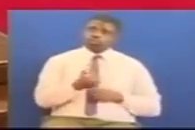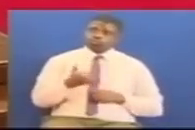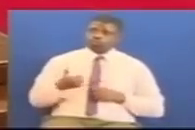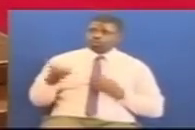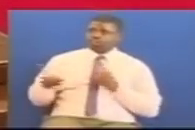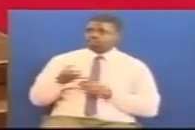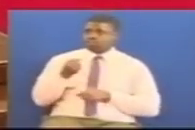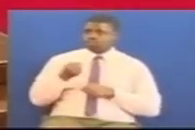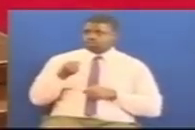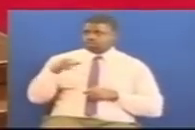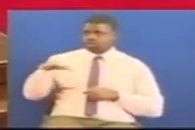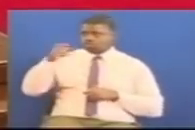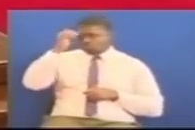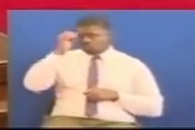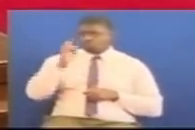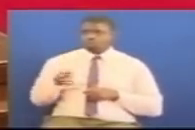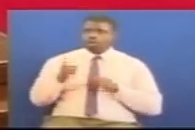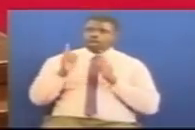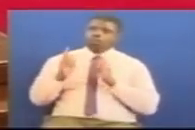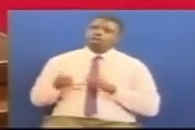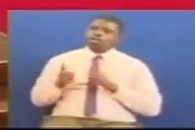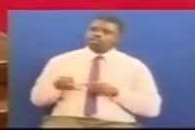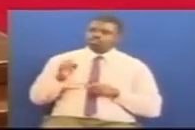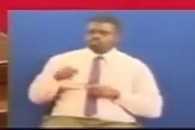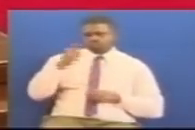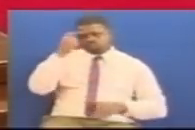kuchukua masomo ya sayansi ni lazima kuwa na walimu, na ndio